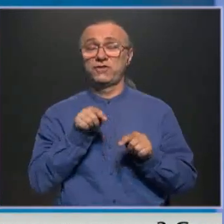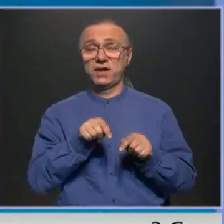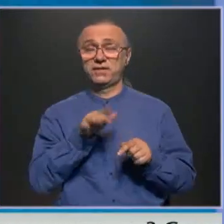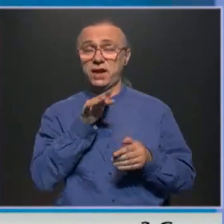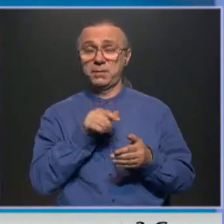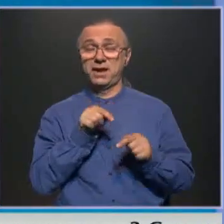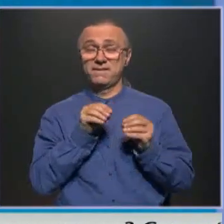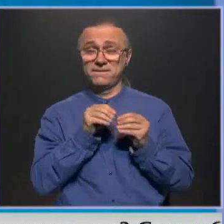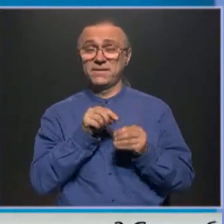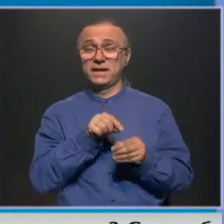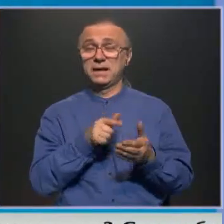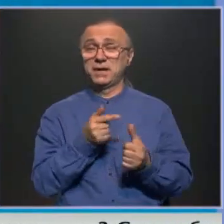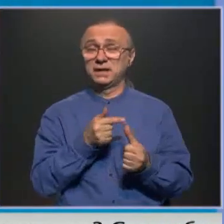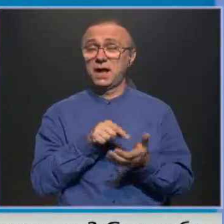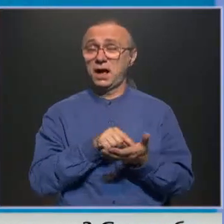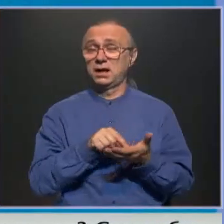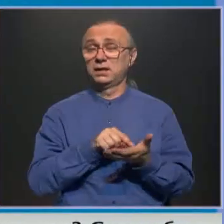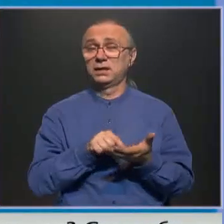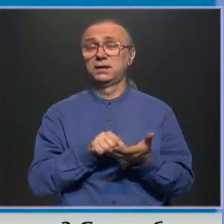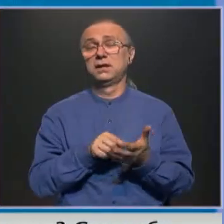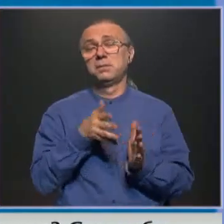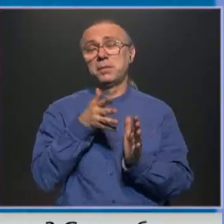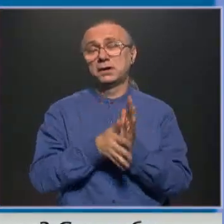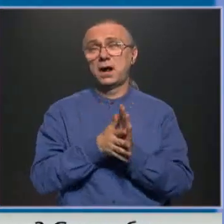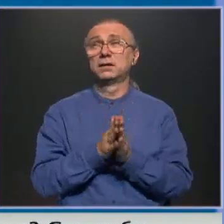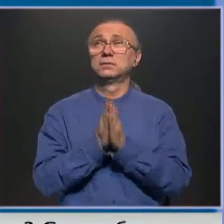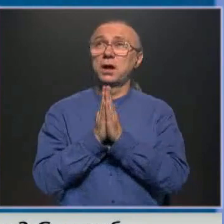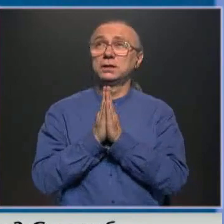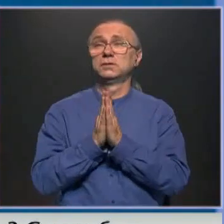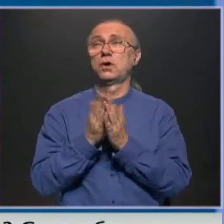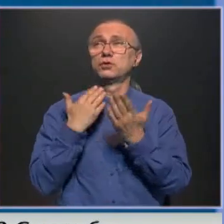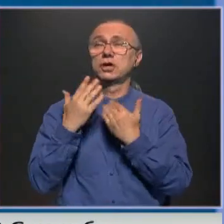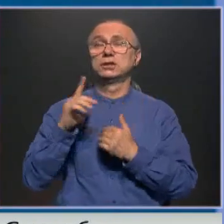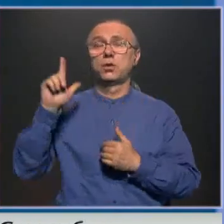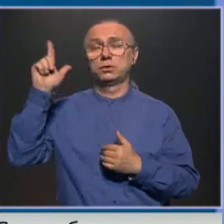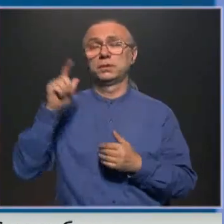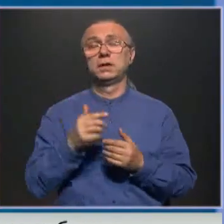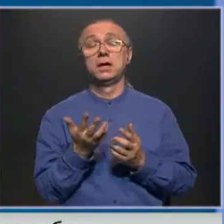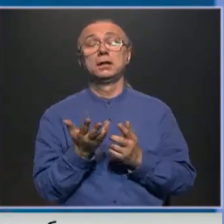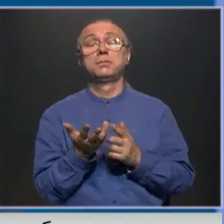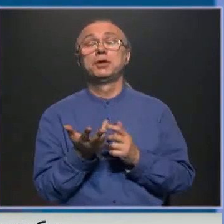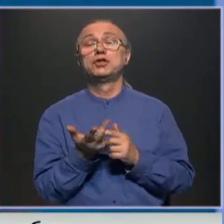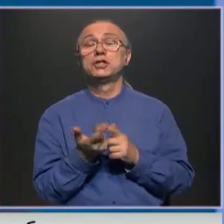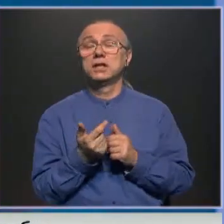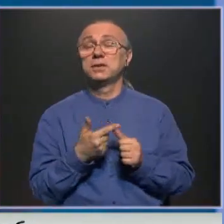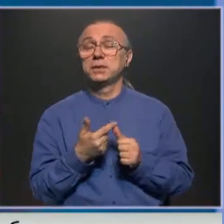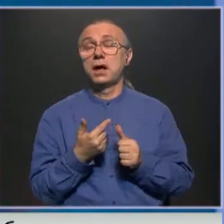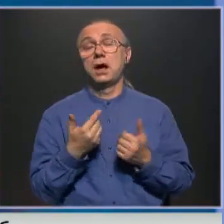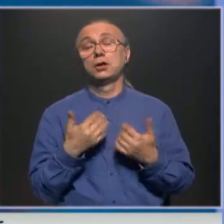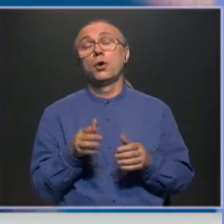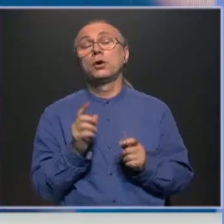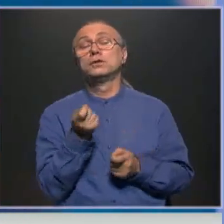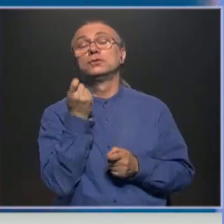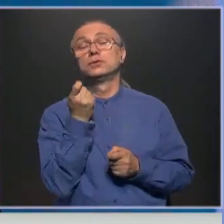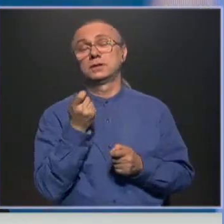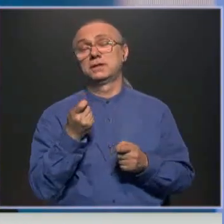самые имена потратил именно с молитвой, с общением к Господу. Покой, Господи. И вот имена перечислил. Уже хоть какая-то наша слабая молитва, уже для